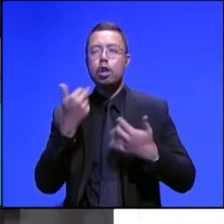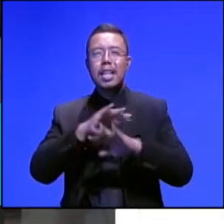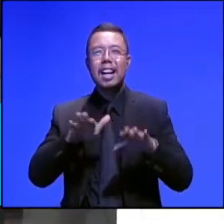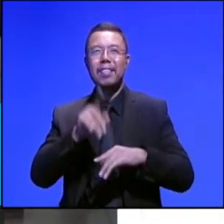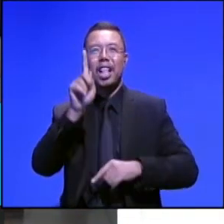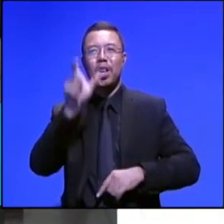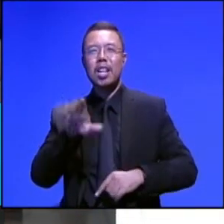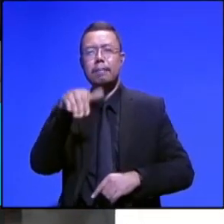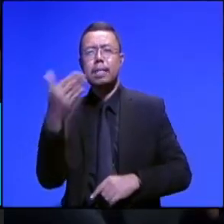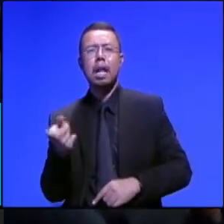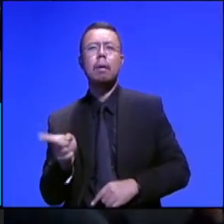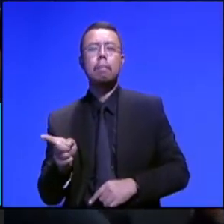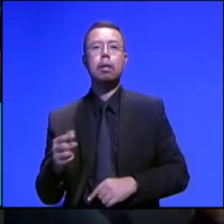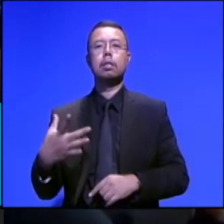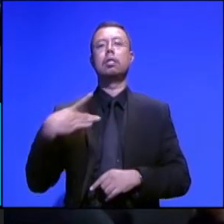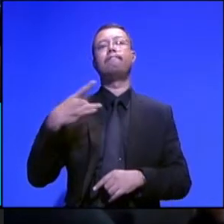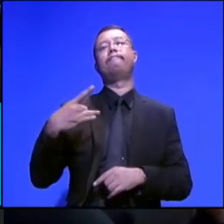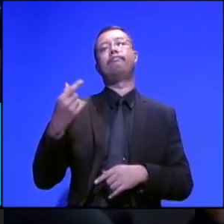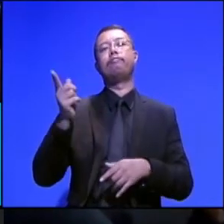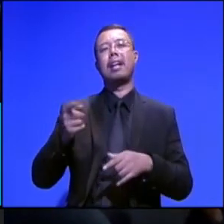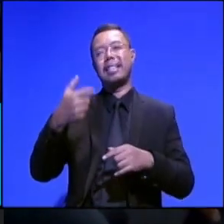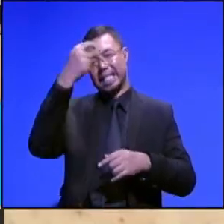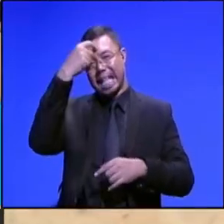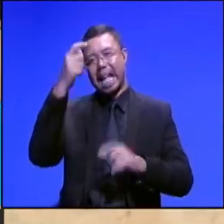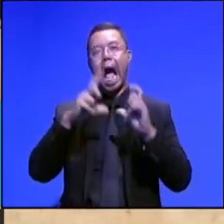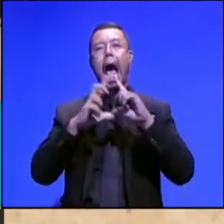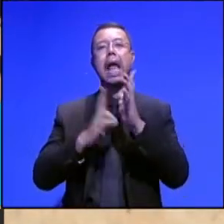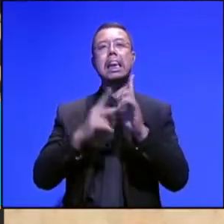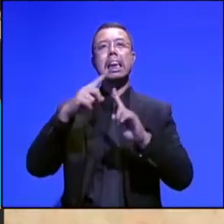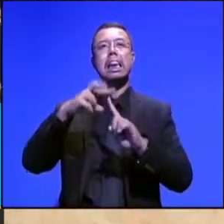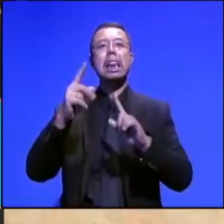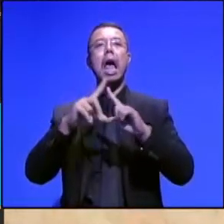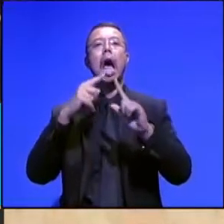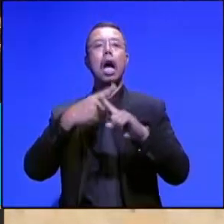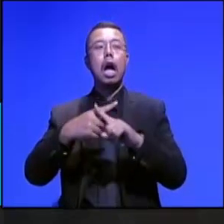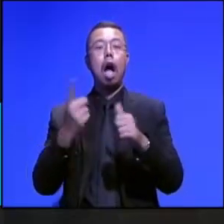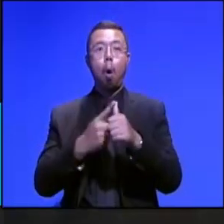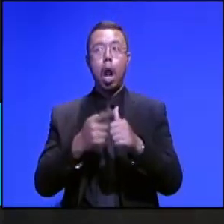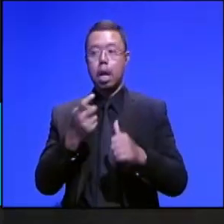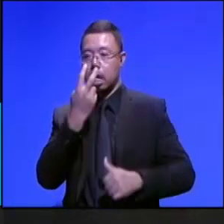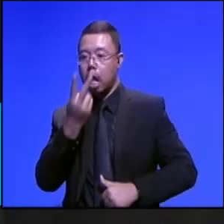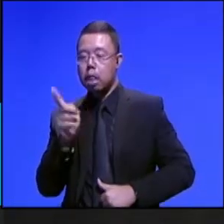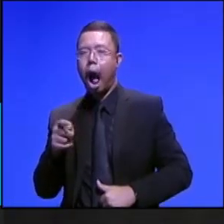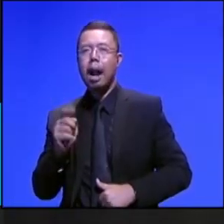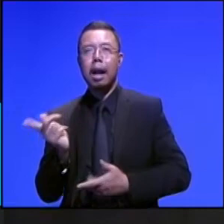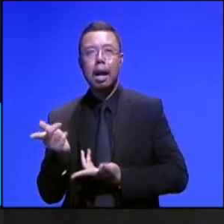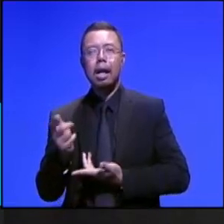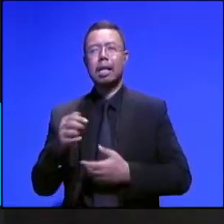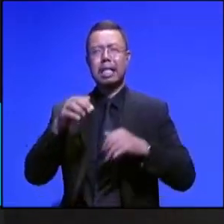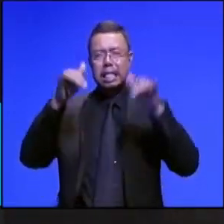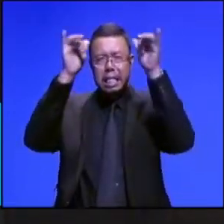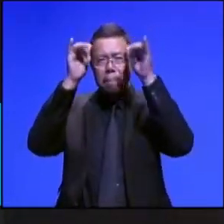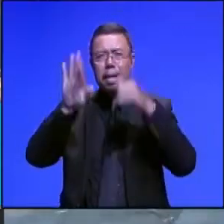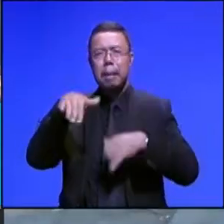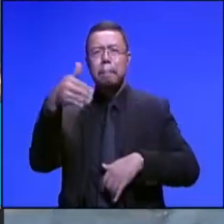dunia karena diduga terpapar wabah antraks. Kejadian ini bermula ketika ada temuan hewan sapi yang mati tanpa sebab